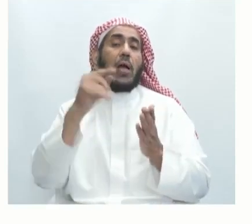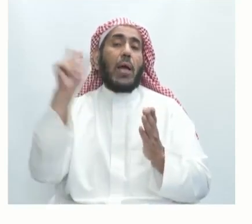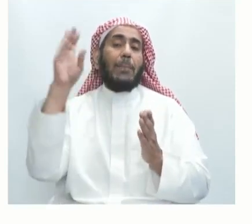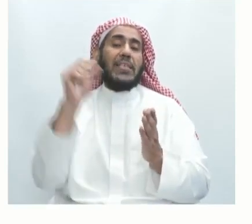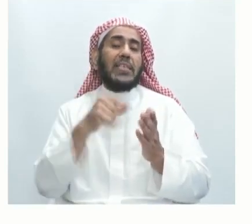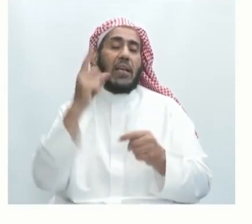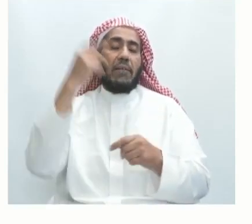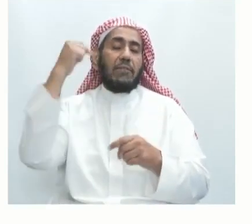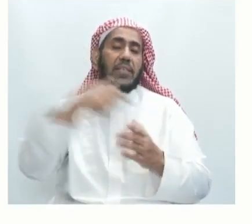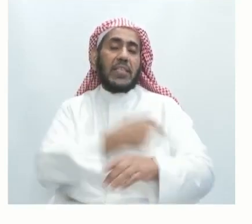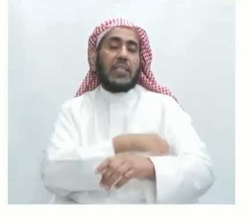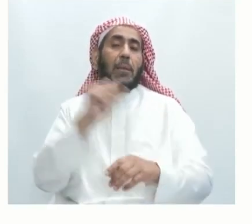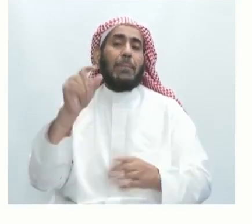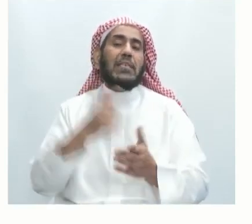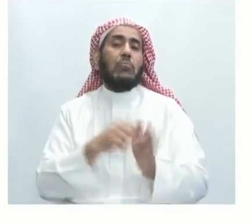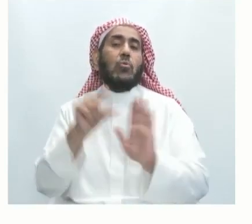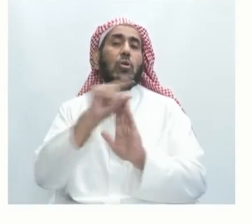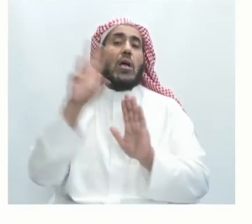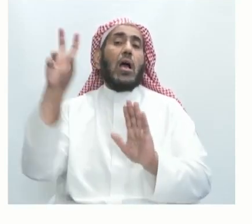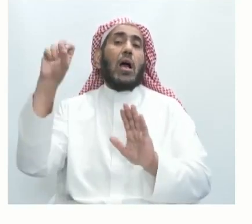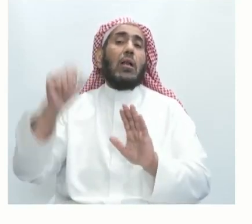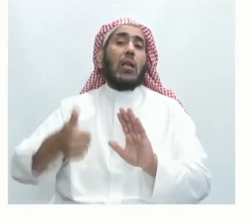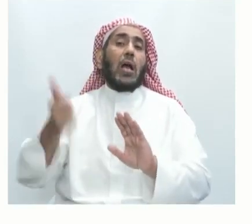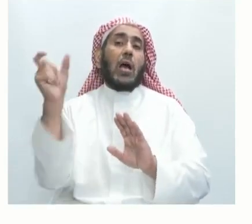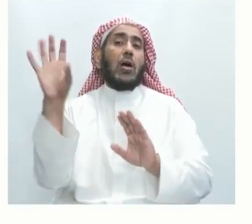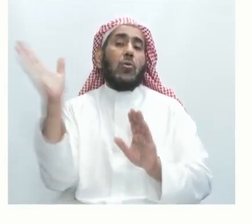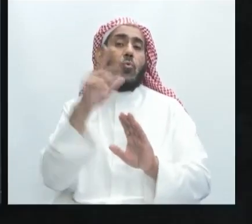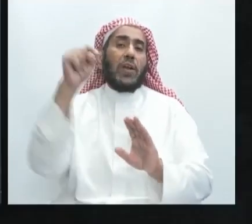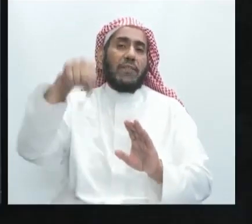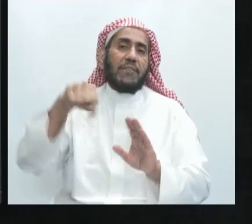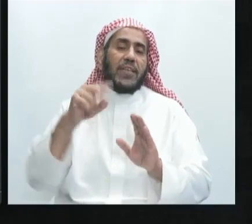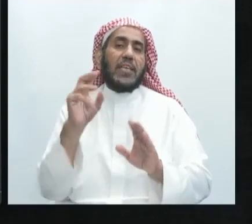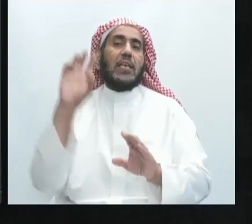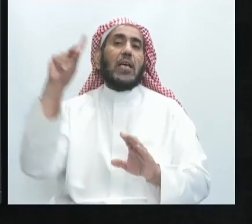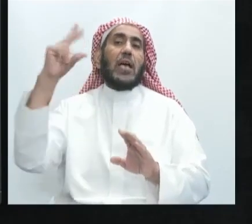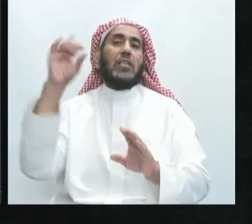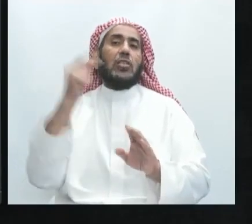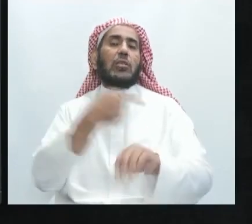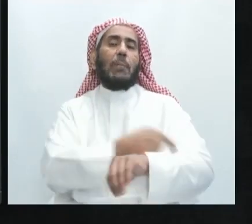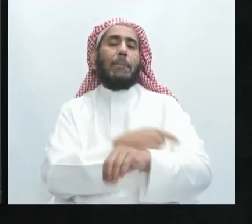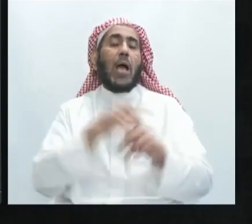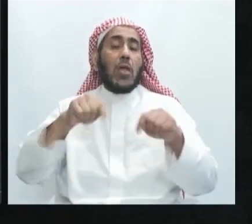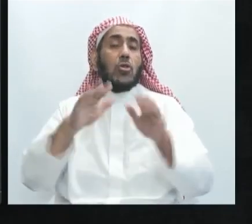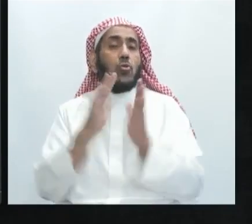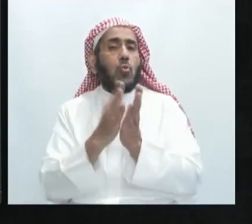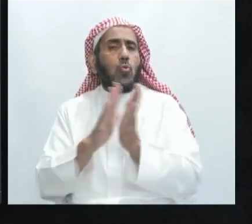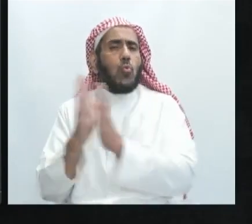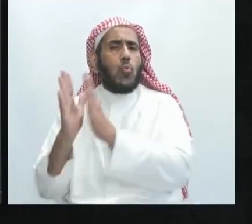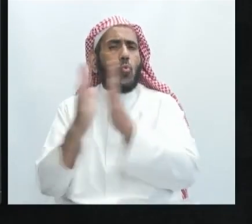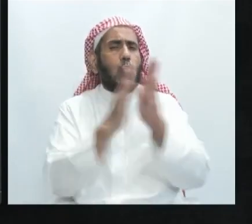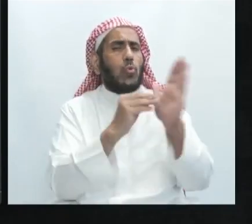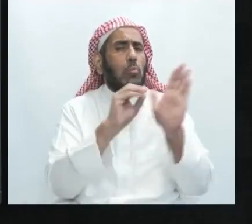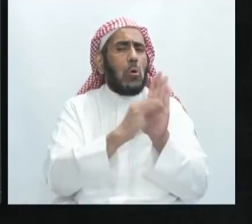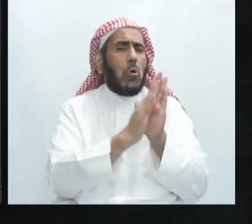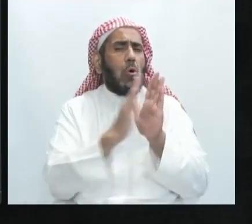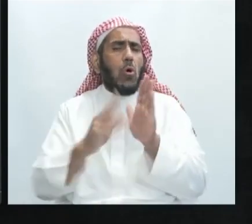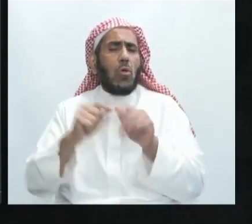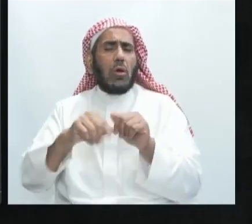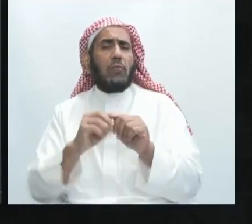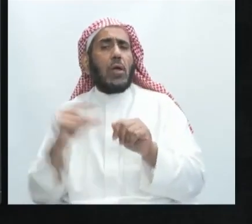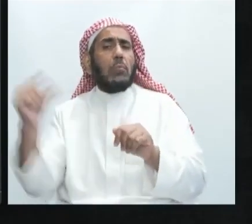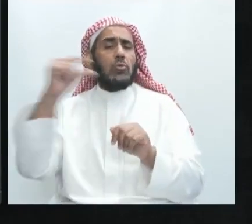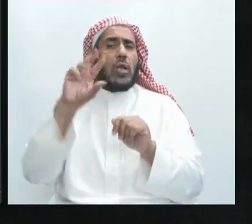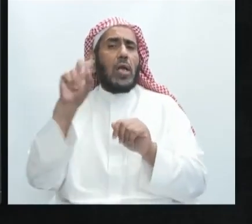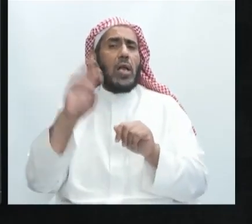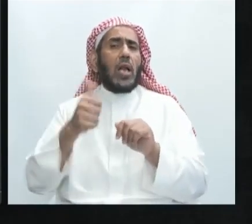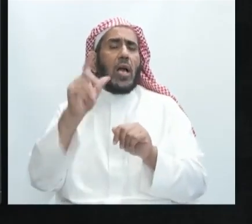في الطب سماه ماذا القانون في الطب فهذه الكتب قد ذكر فيها مصطلح القانون